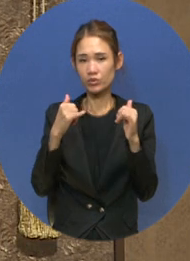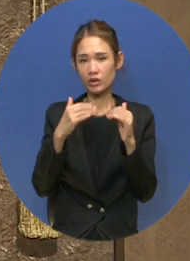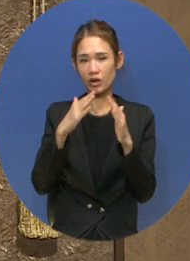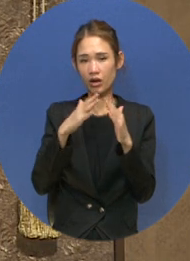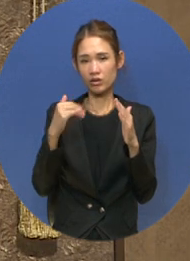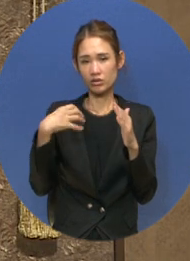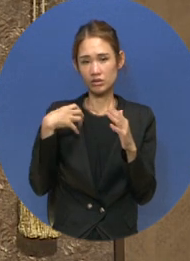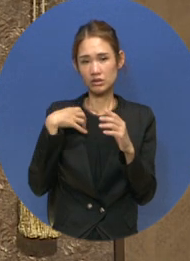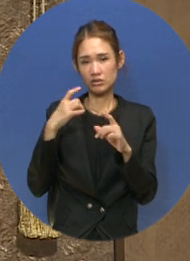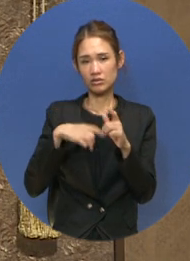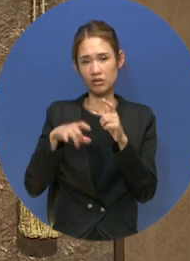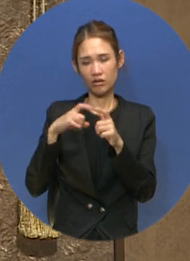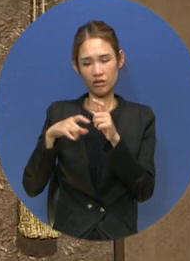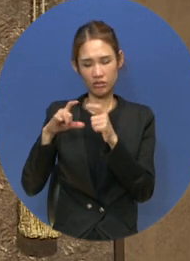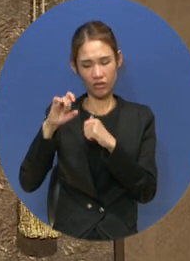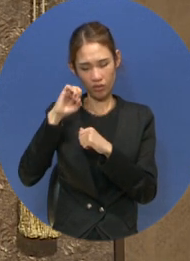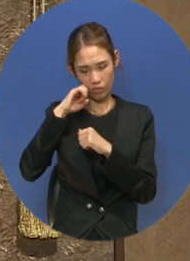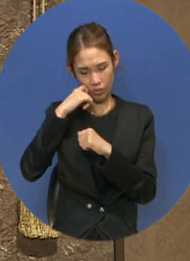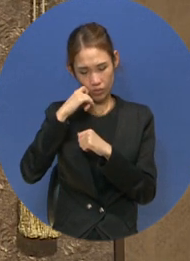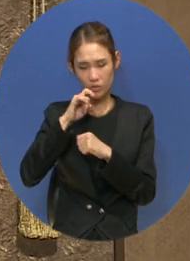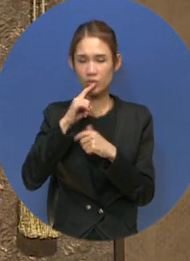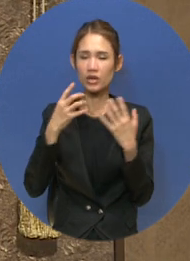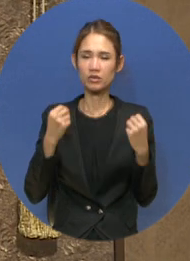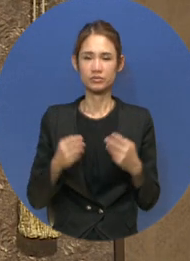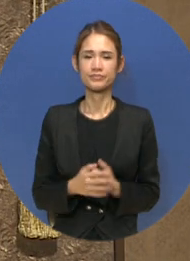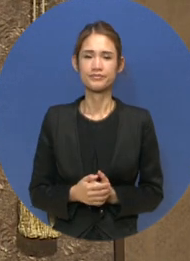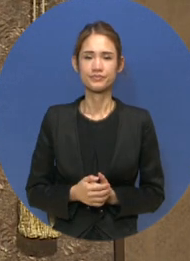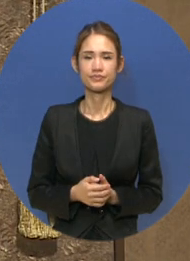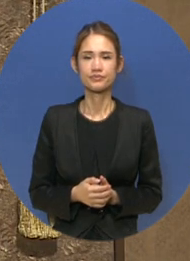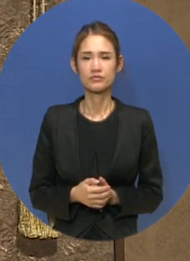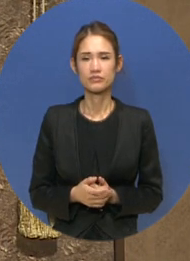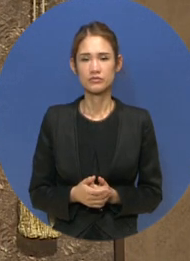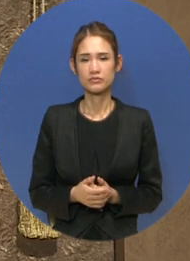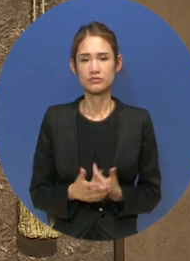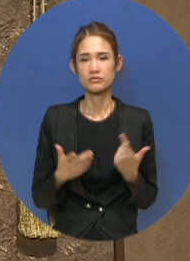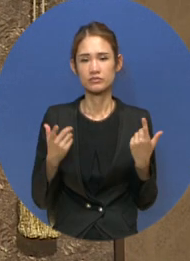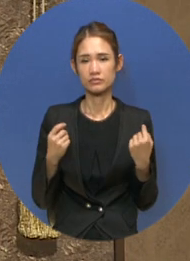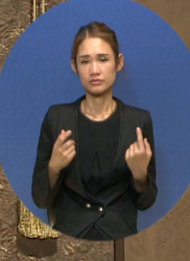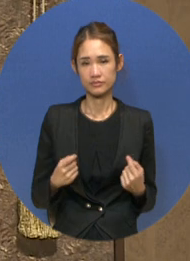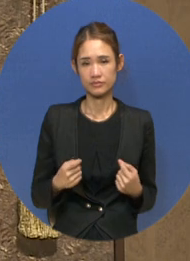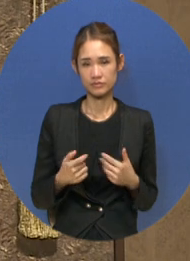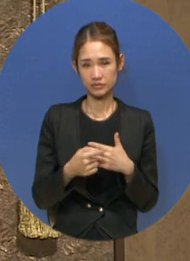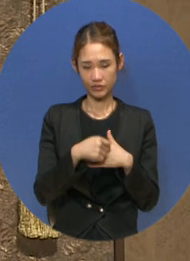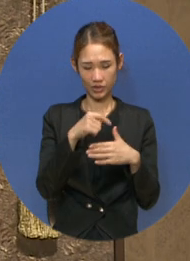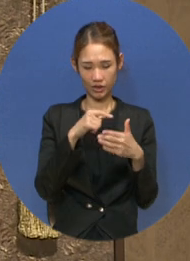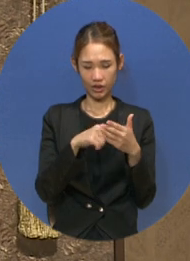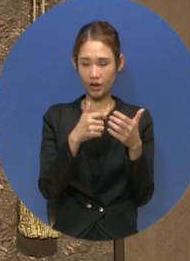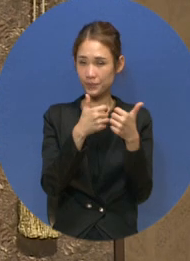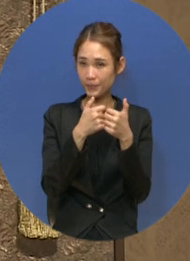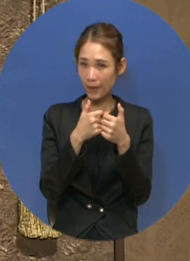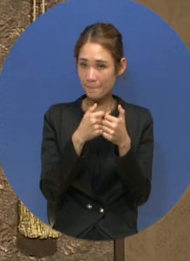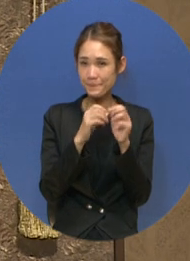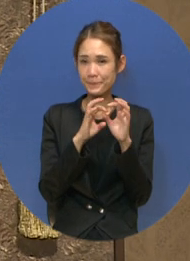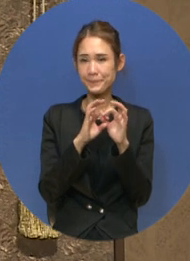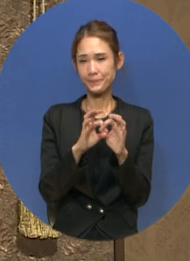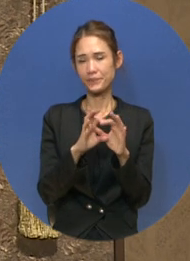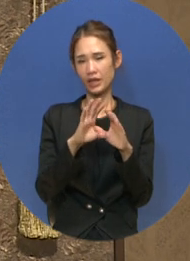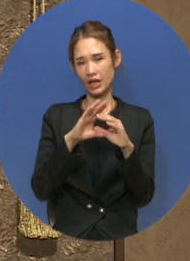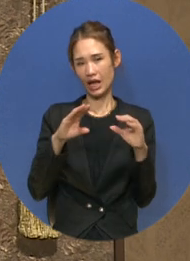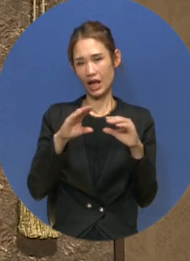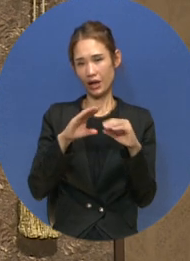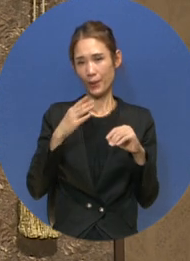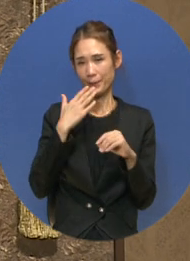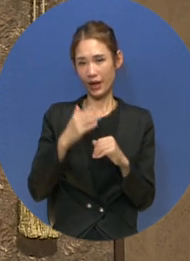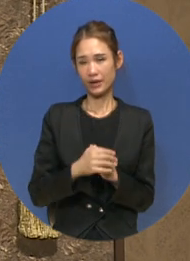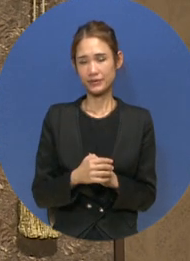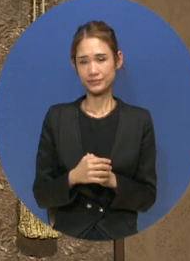가족의 입장은 더욱더 어려움이 많다고 할 수 있죠. 네. 그래서 그러한 부분들을 심리 상담을 통해서 해결할 수 있도록